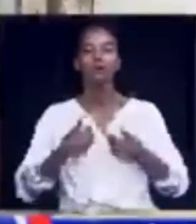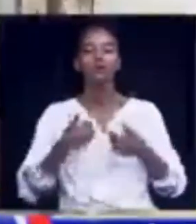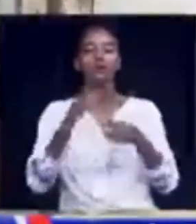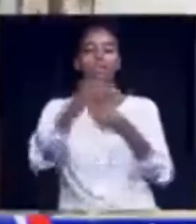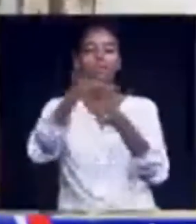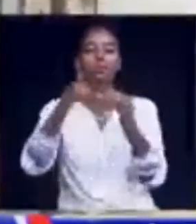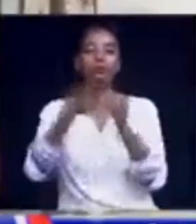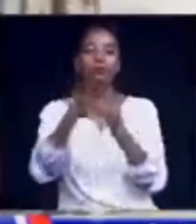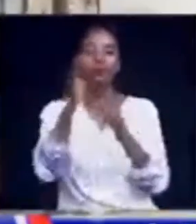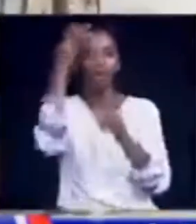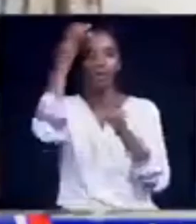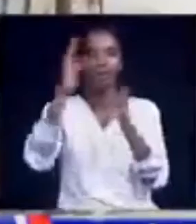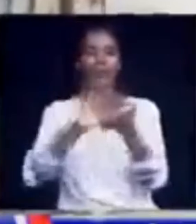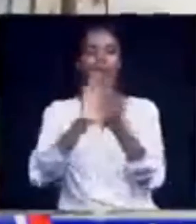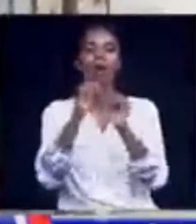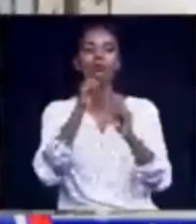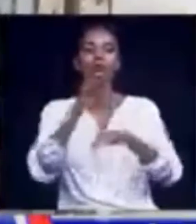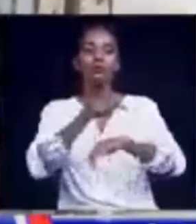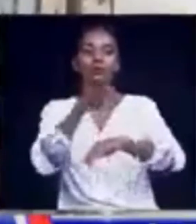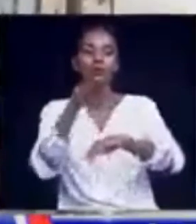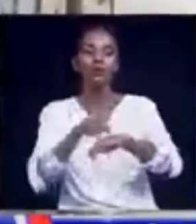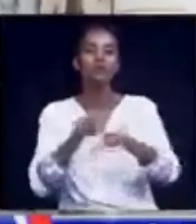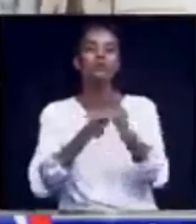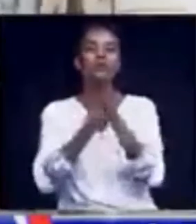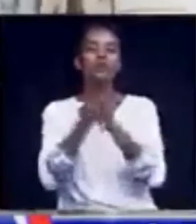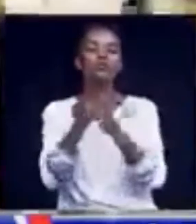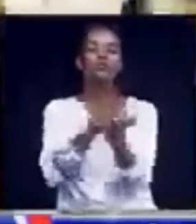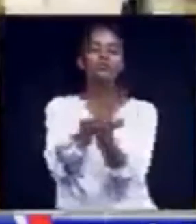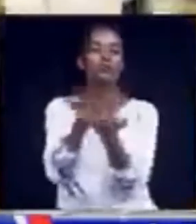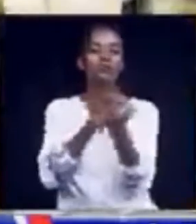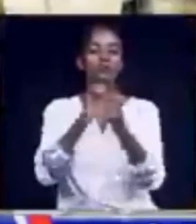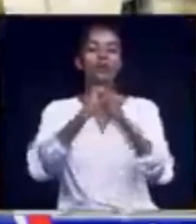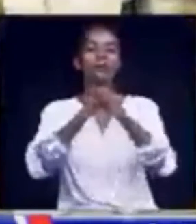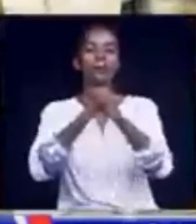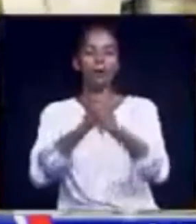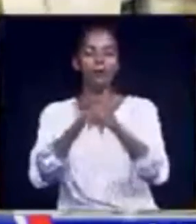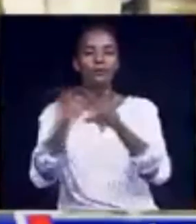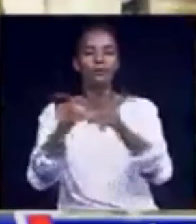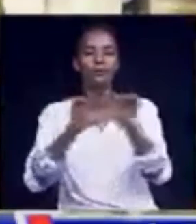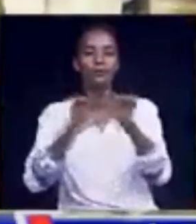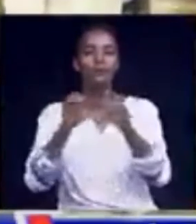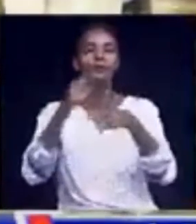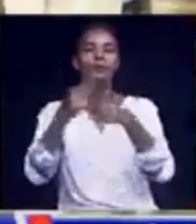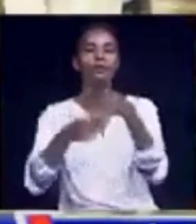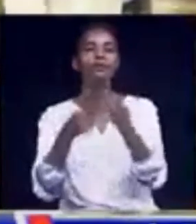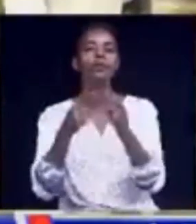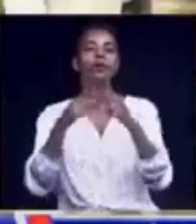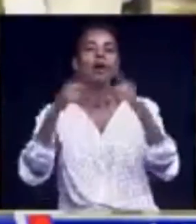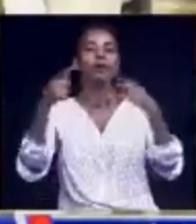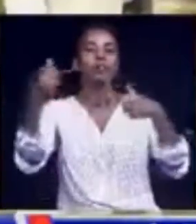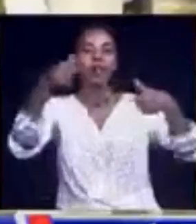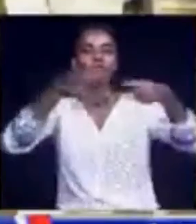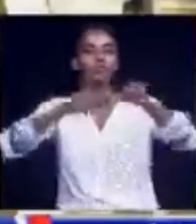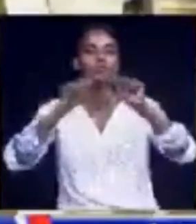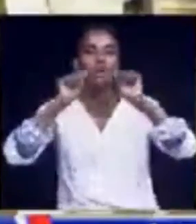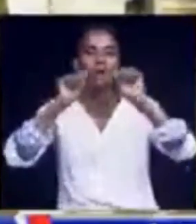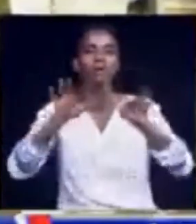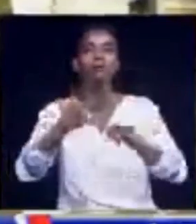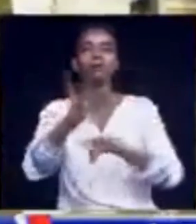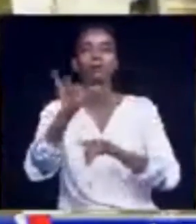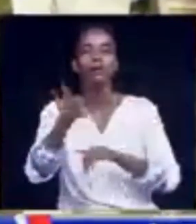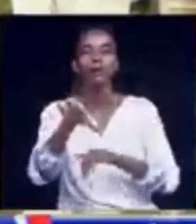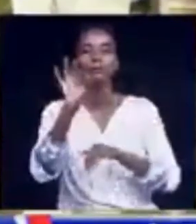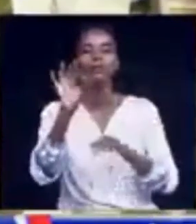በክልሉ የሚገኙ መንግስታዊ ያልሆኑ ተቋማትም የቫይረሱን ወረርሽኝ ለመከላከል በሚደረጉ ሂደቶች የላቀ አስተዋጽኦ እያበረከቱ